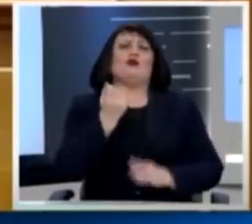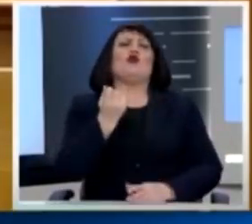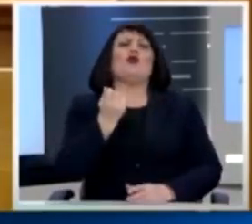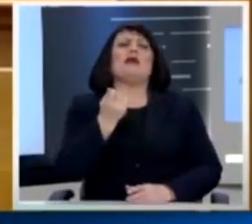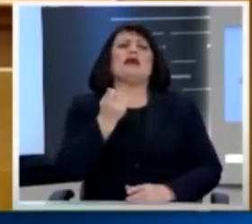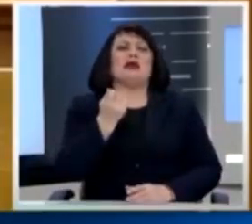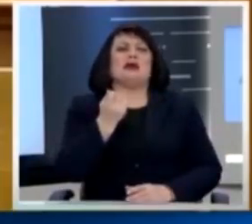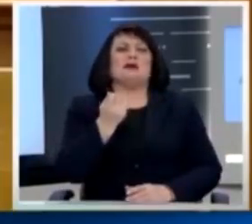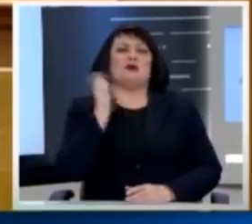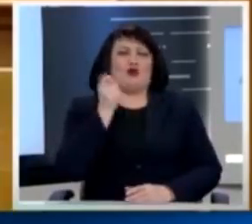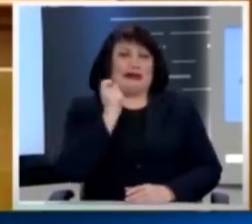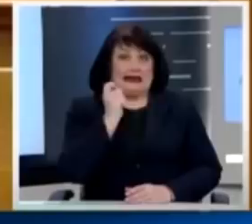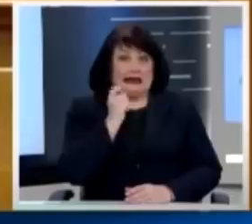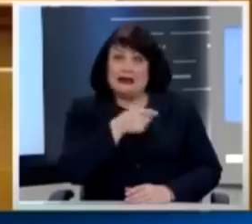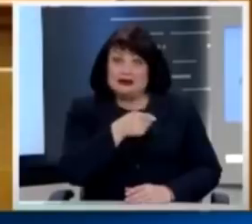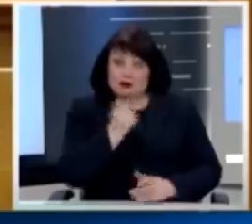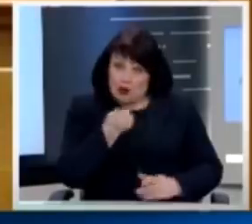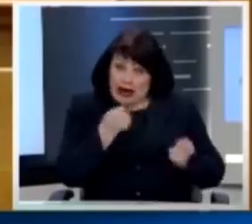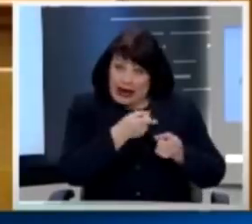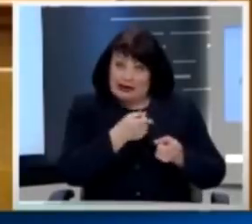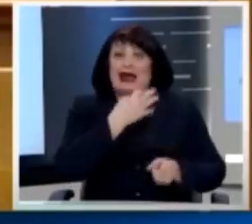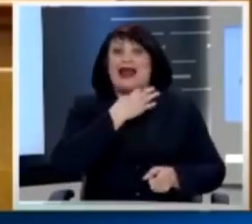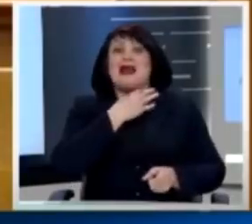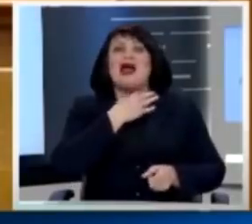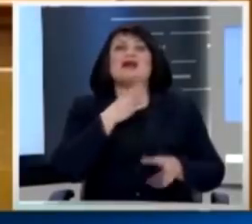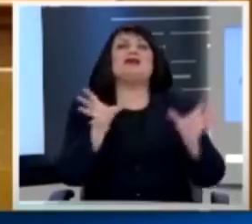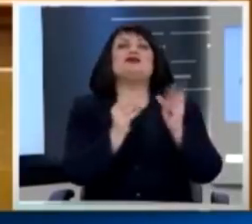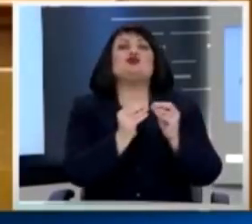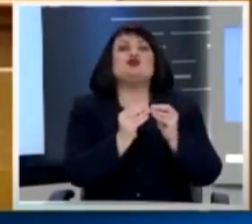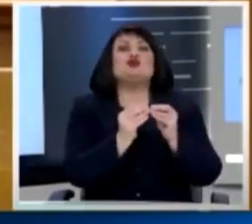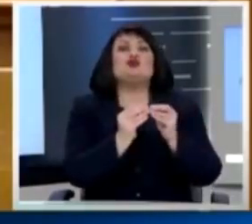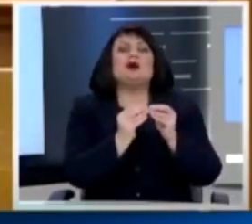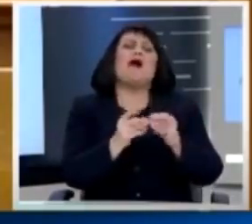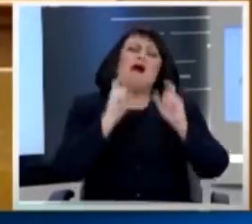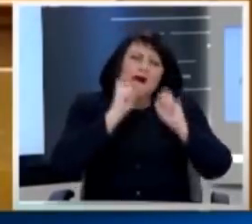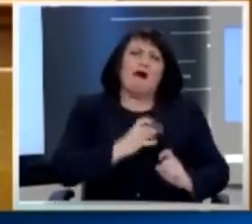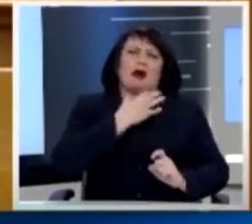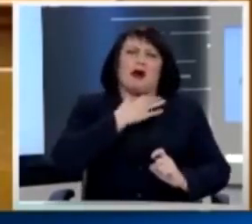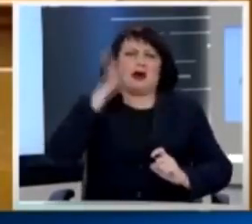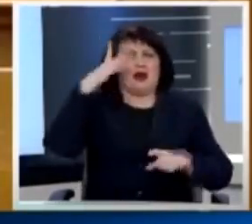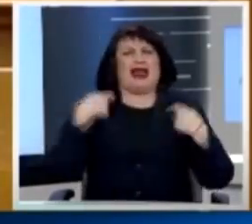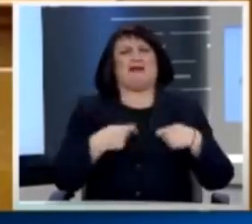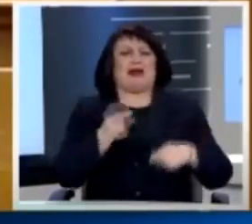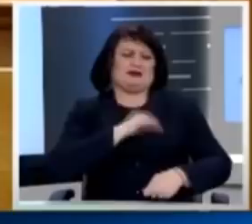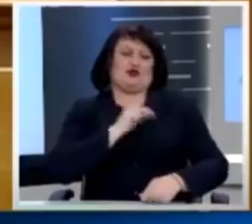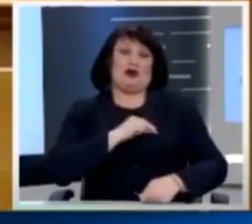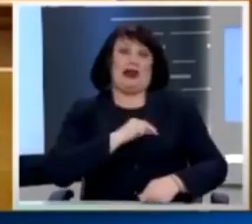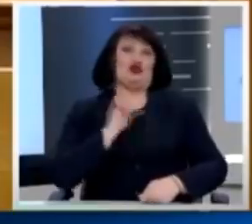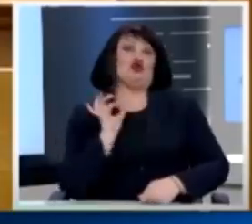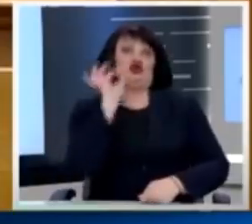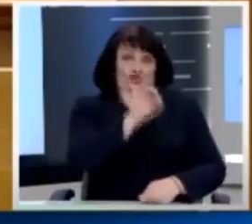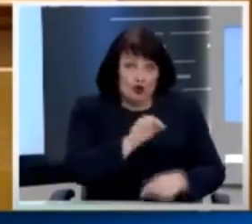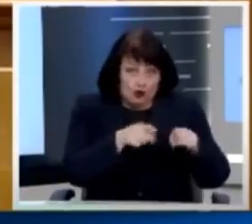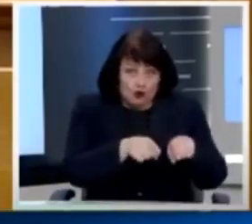οικονομική σας πολιτική στις ανάγκες της πάση θυσίας θωράκισης της καπιταλιστικής κερδοφορίας